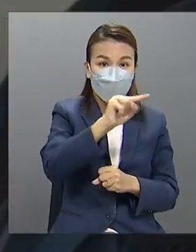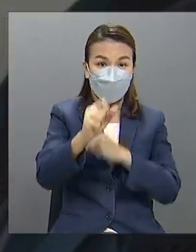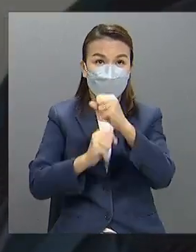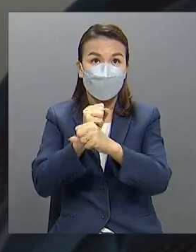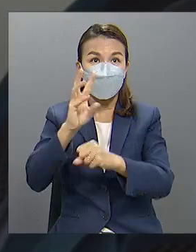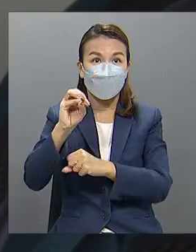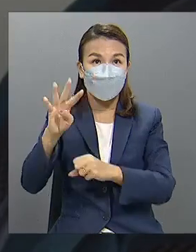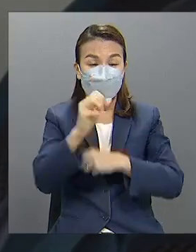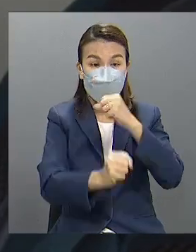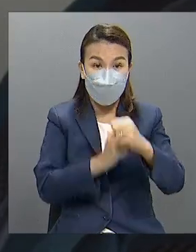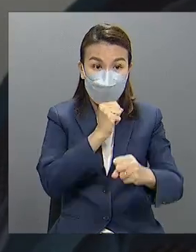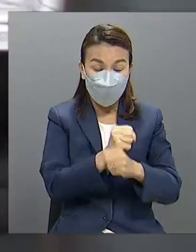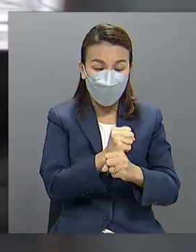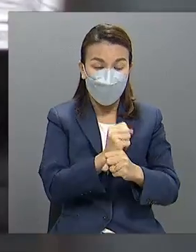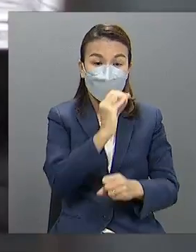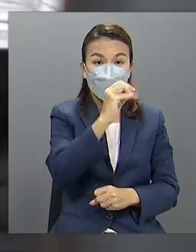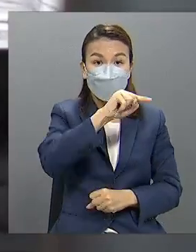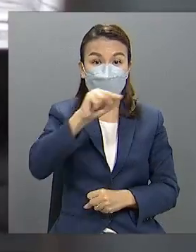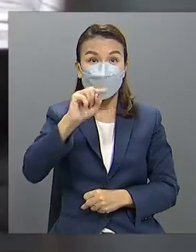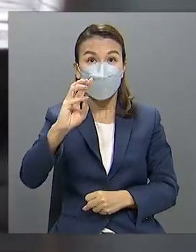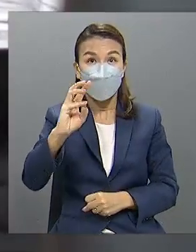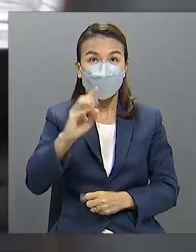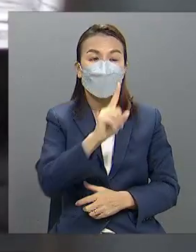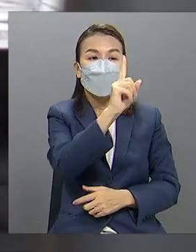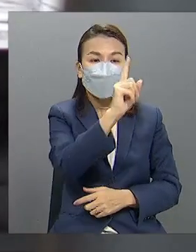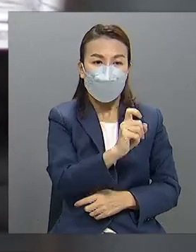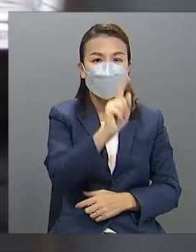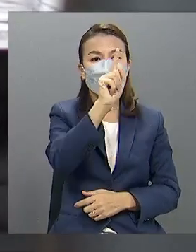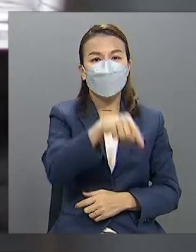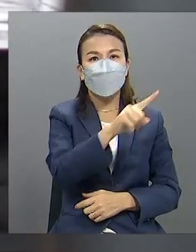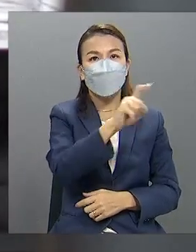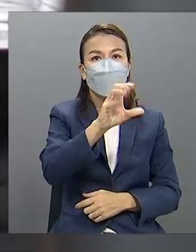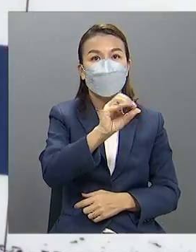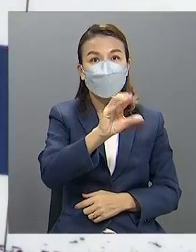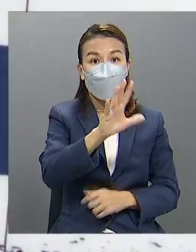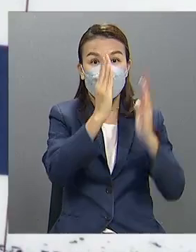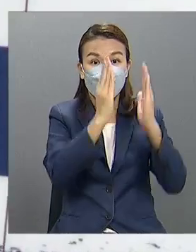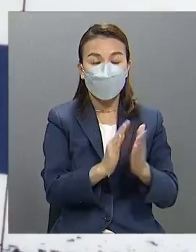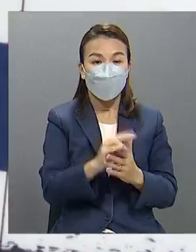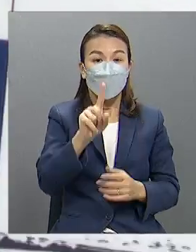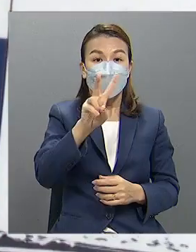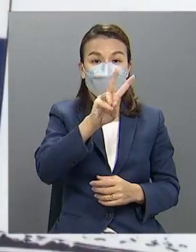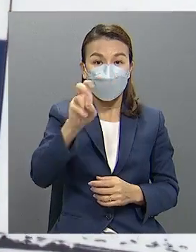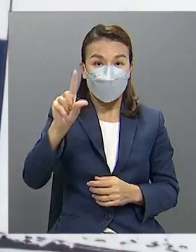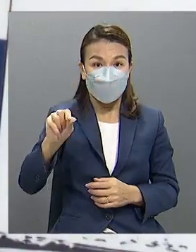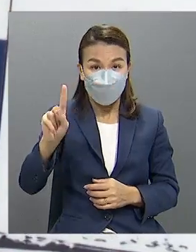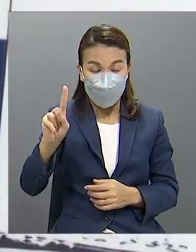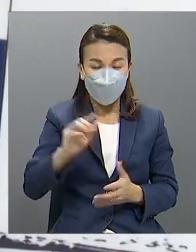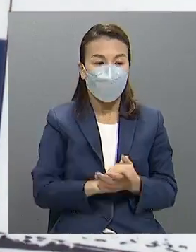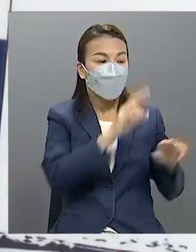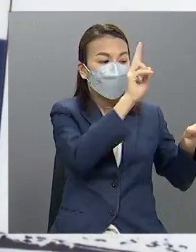เสียชีวิตจากอุบัติเหตุทางถนน 1,155 คนจำนวนนี้221คนเสียชีวิตขณะโดยสารรถยนต์เฉลี่